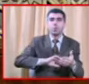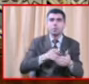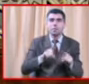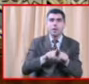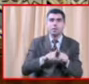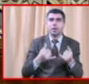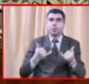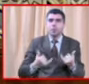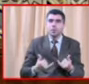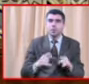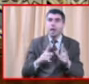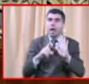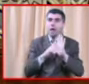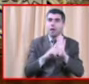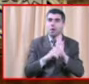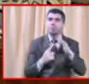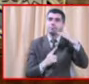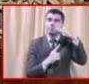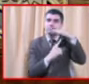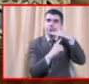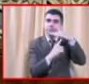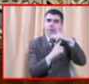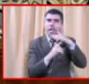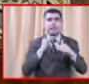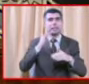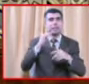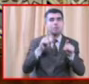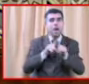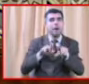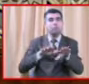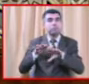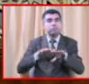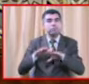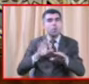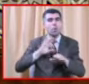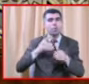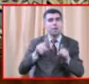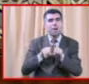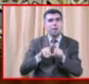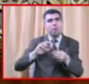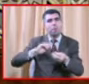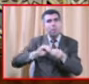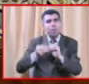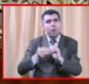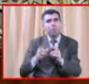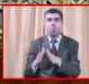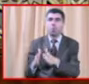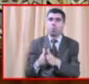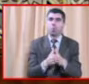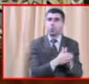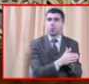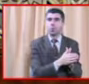ستلي. المادة ديال نقط نظام تكون دائما في التسيير، أما موضوع الفيضانات فهو سيكون موضوع سؤال